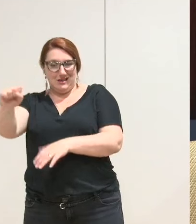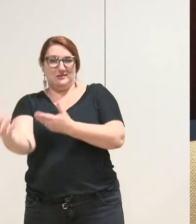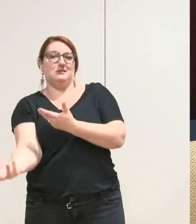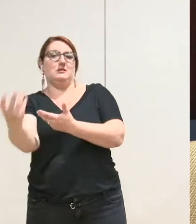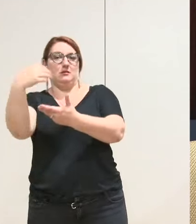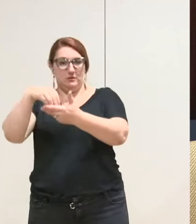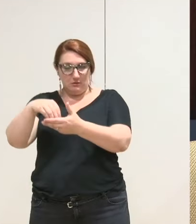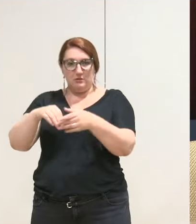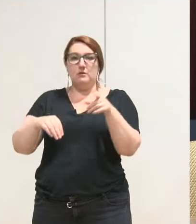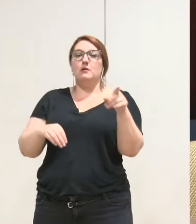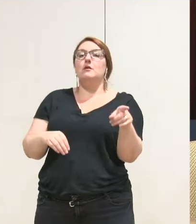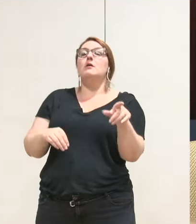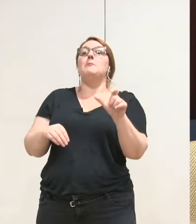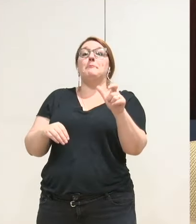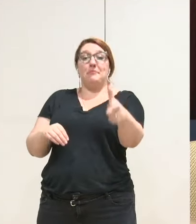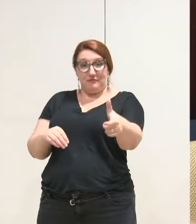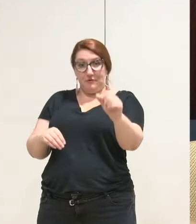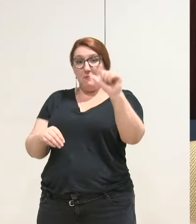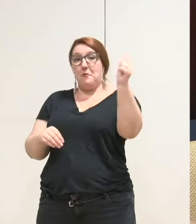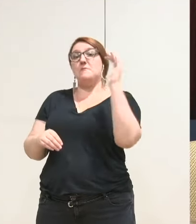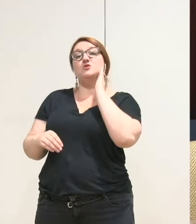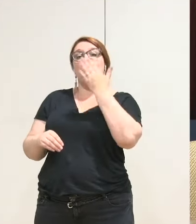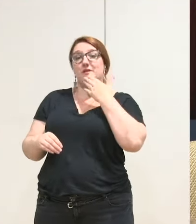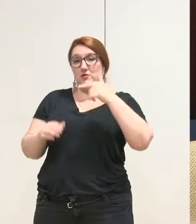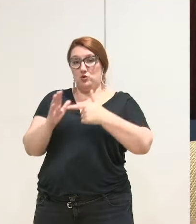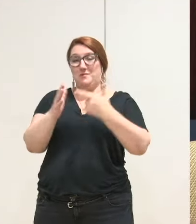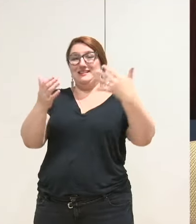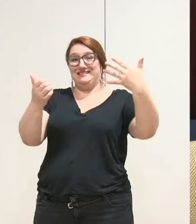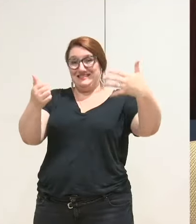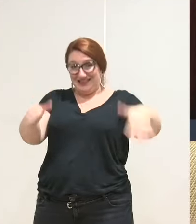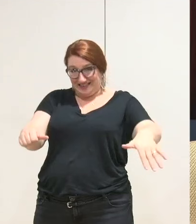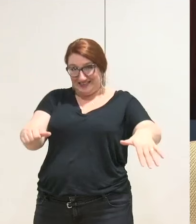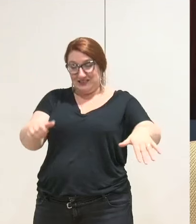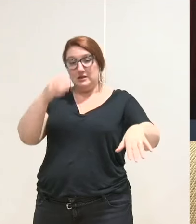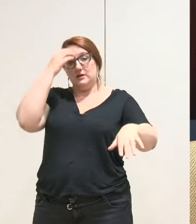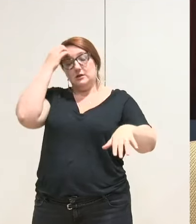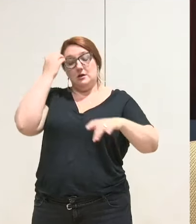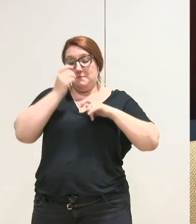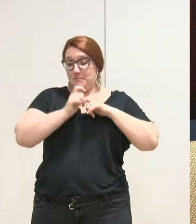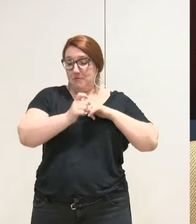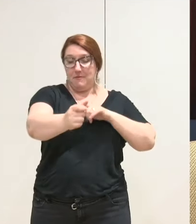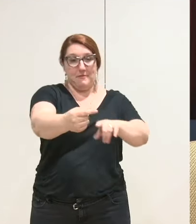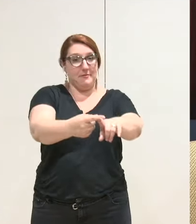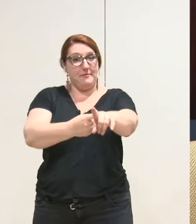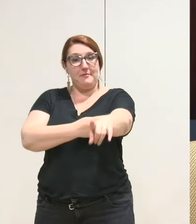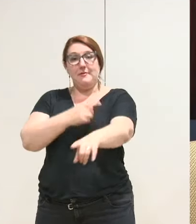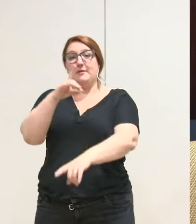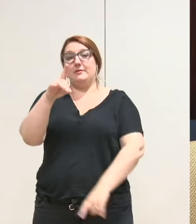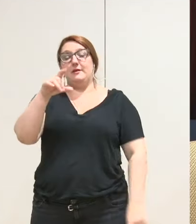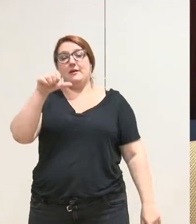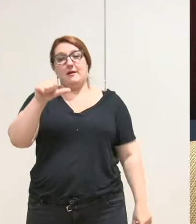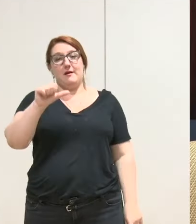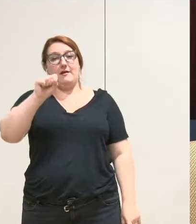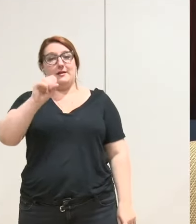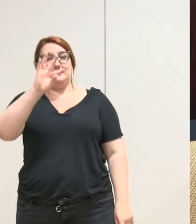et ensuite un développement jusqu'au 1er janvier 2016 où ce sera l'intégralité des effectifs de la DAST qui